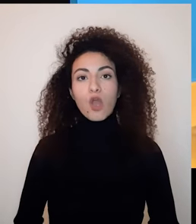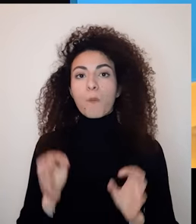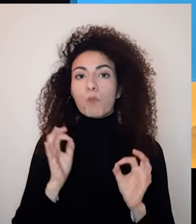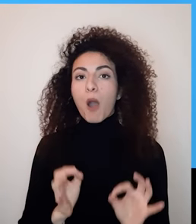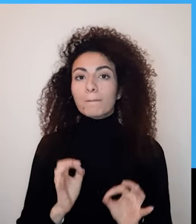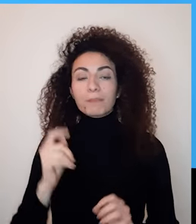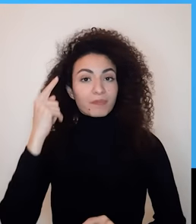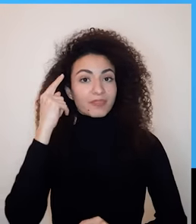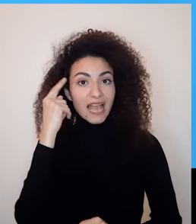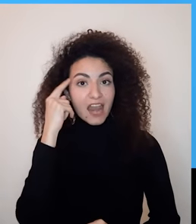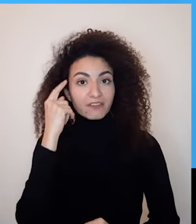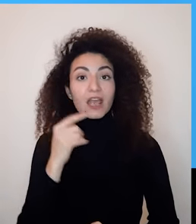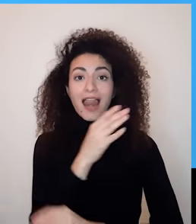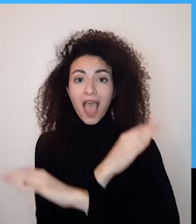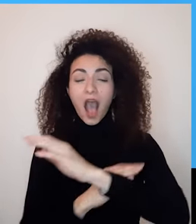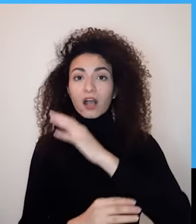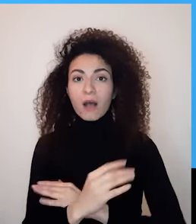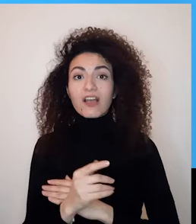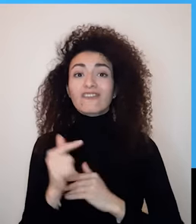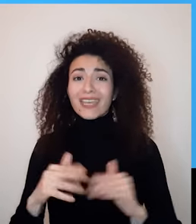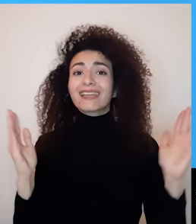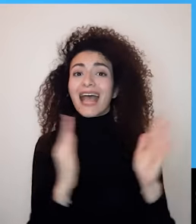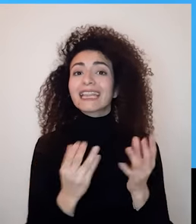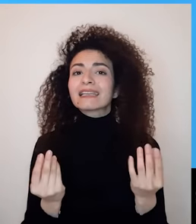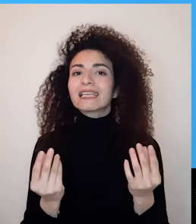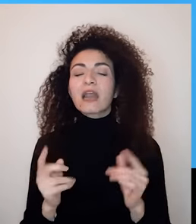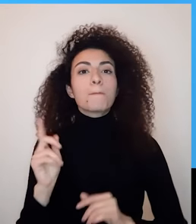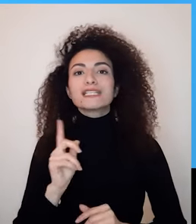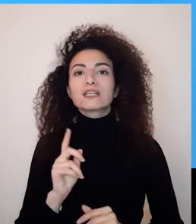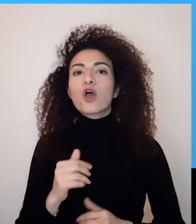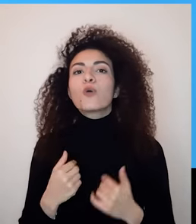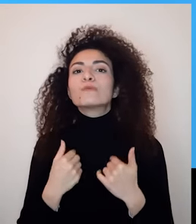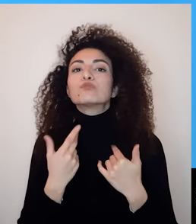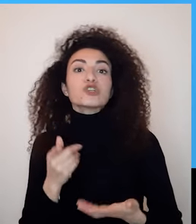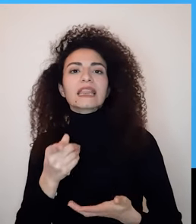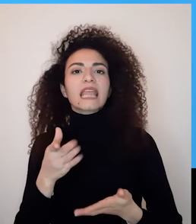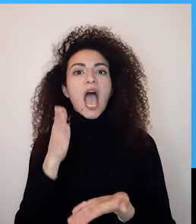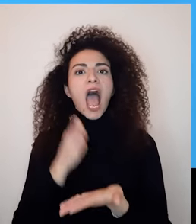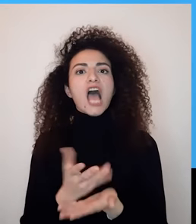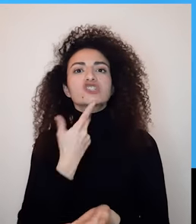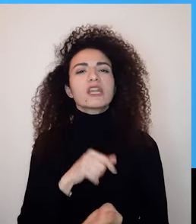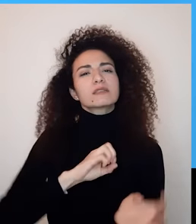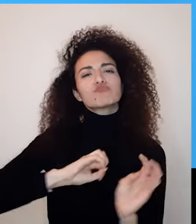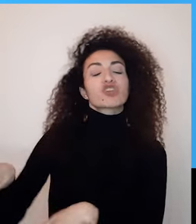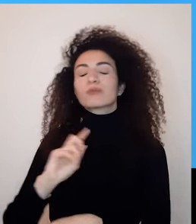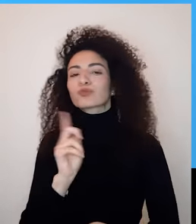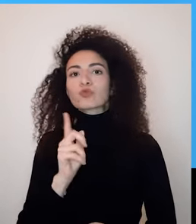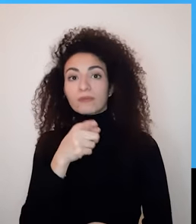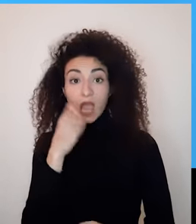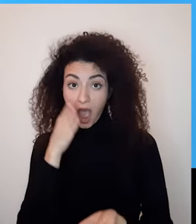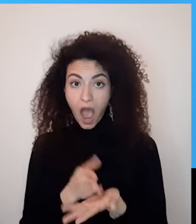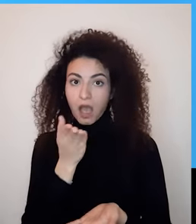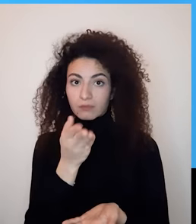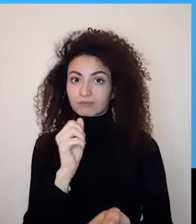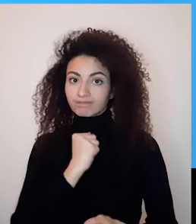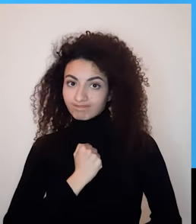من الآخرين. لذا من الضروري أنه تعرف المرأة ذات الإعاقة أنه إعاقتها مع كل التحديات ما بتعني أبداً أنه تتنازل عن حقها